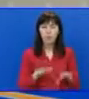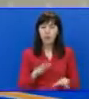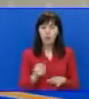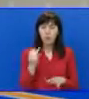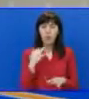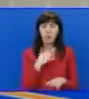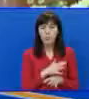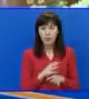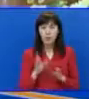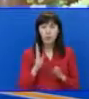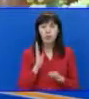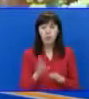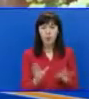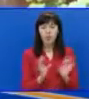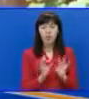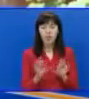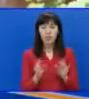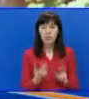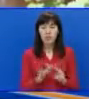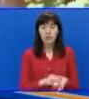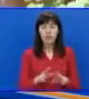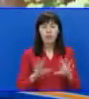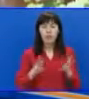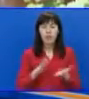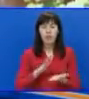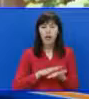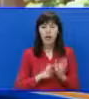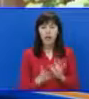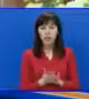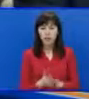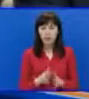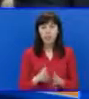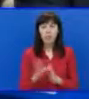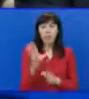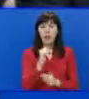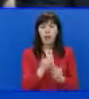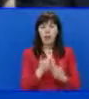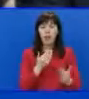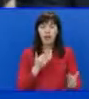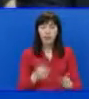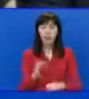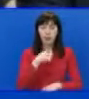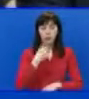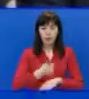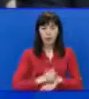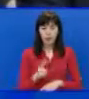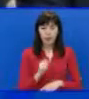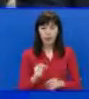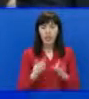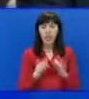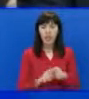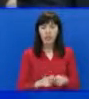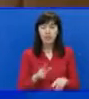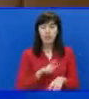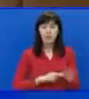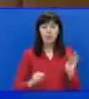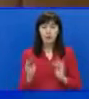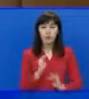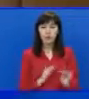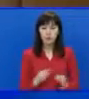бірқатар көбейген, дейді төтеншеліктер. Аталған олқылықтар мен апатты жағдайлардың алдын алу үшін өңір басшысы газ техникалық инспекциясын құру